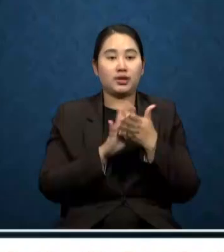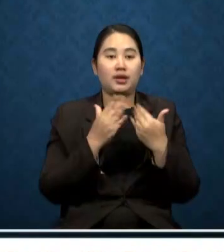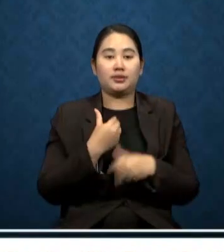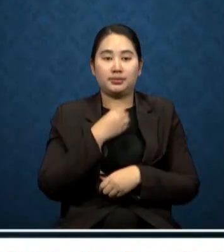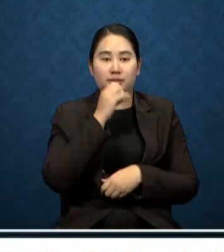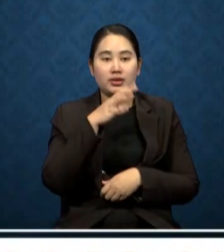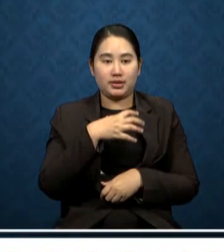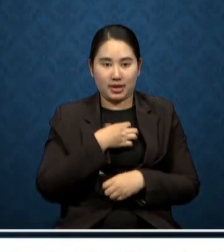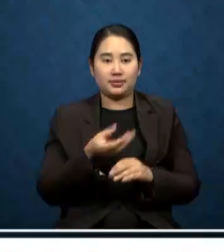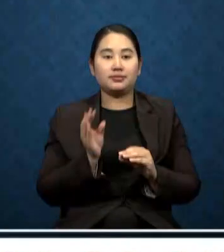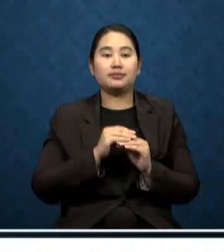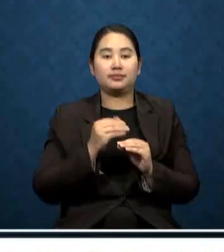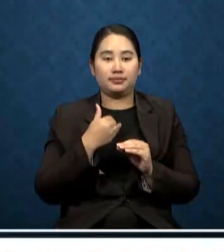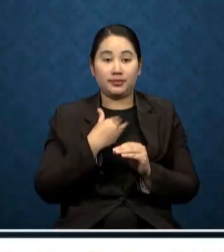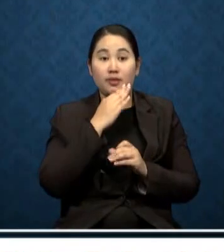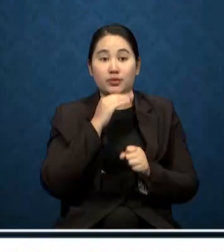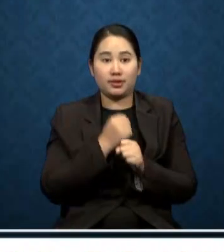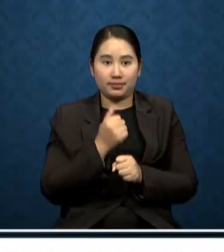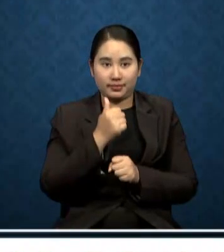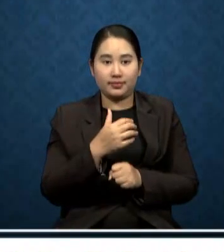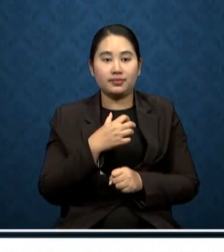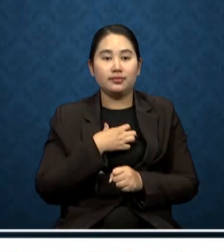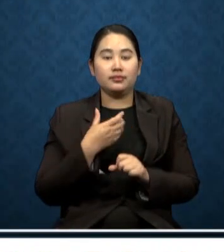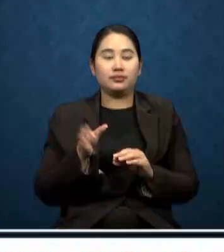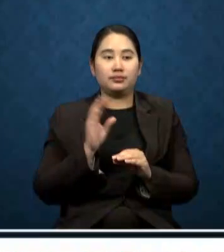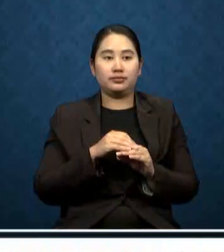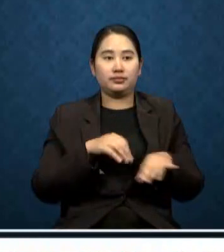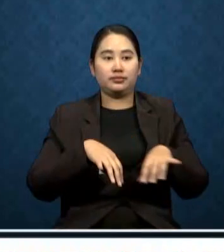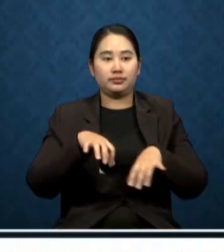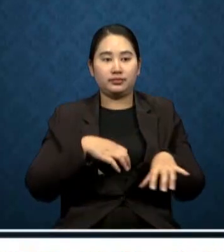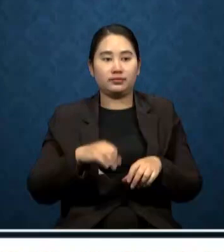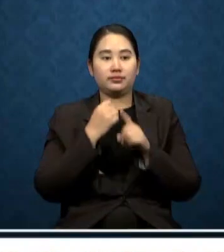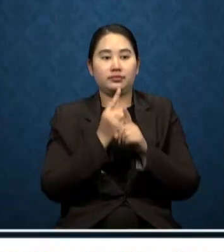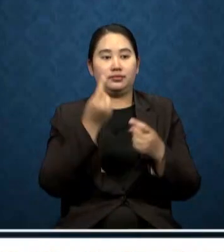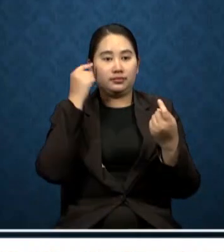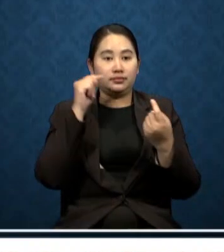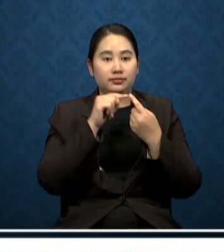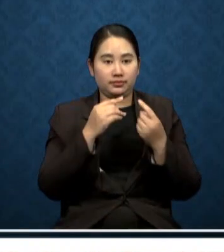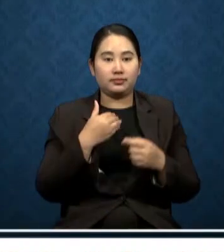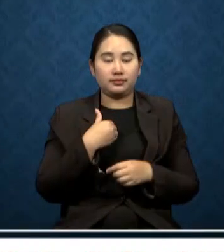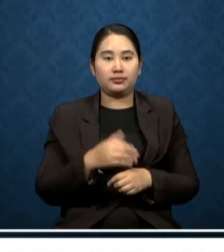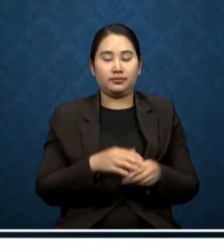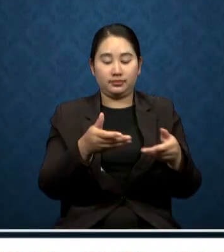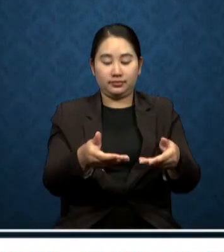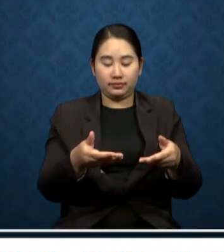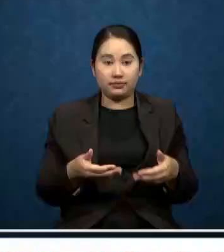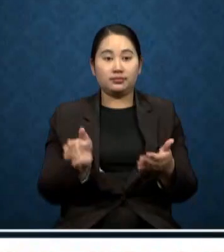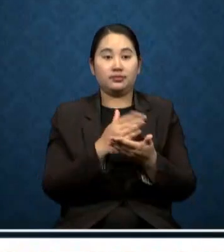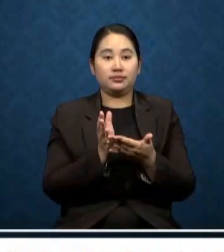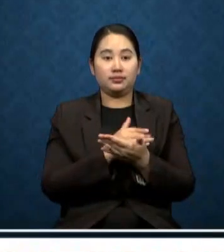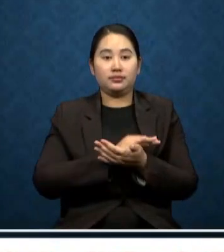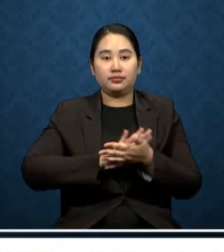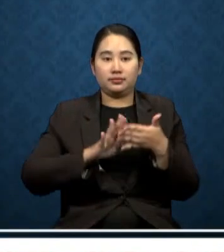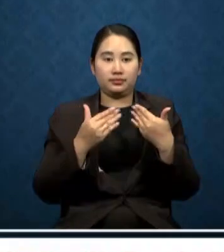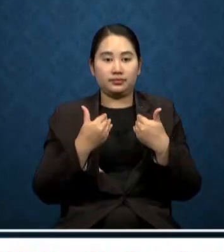อยากให้มีตรงนี้ ถ้าเป็ไปได้เพื่จะให้การ นิธการ เป็นไปตามพฒทัสง พัฒทัสงมีเรียบร้อยแต่